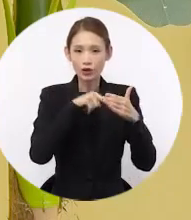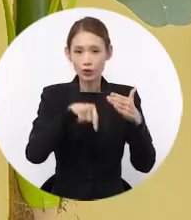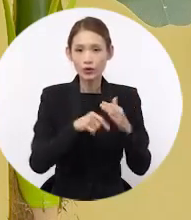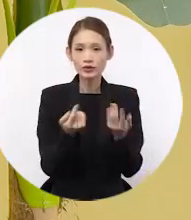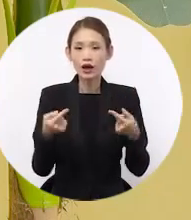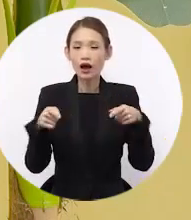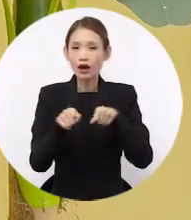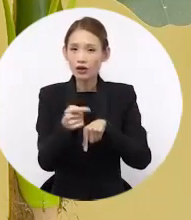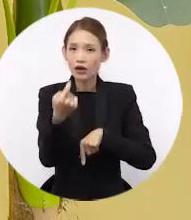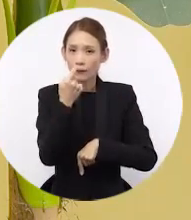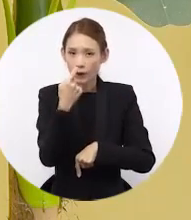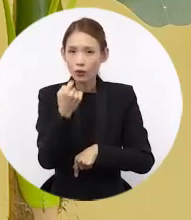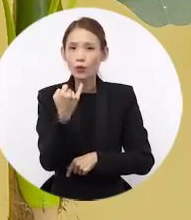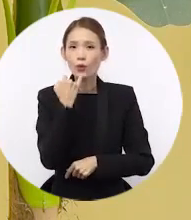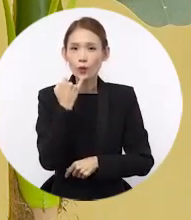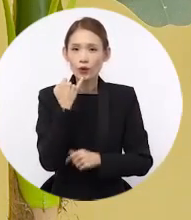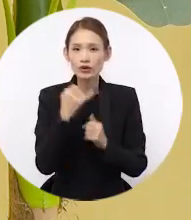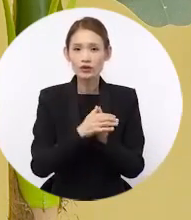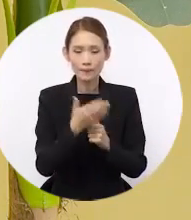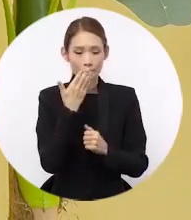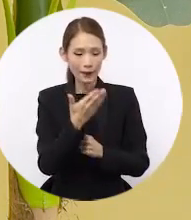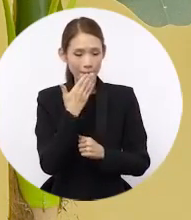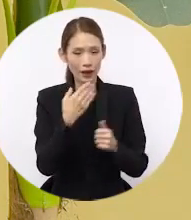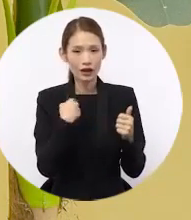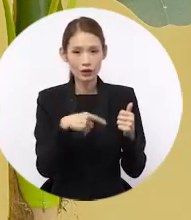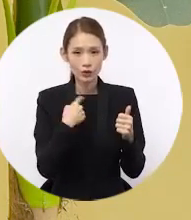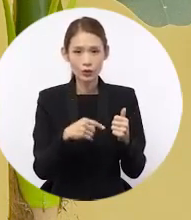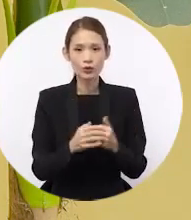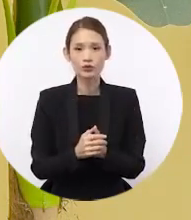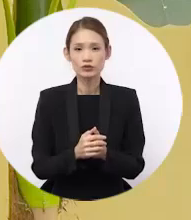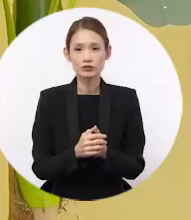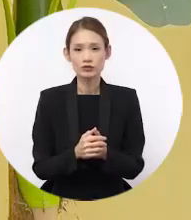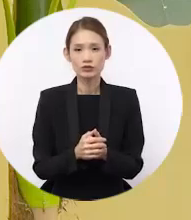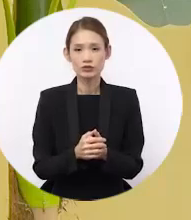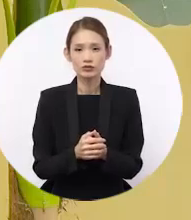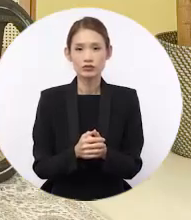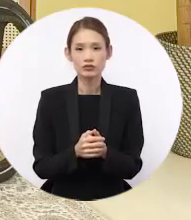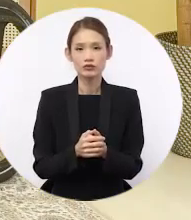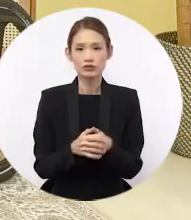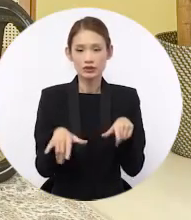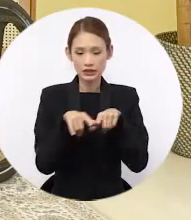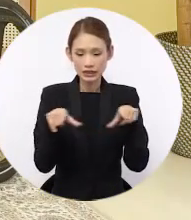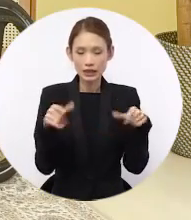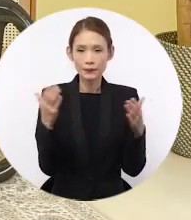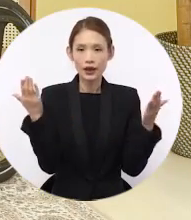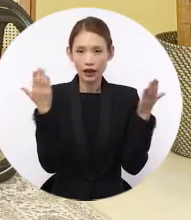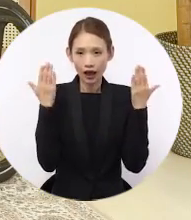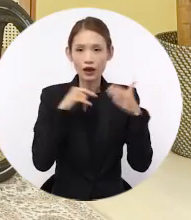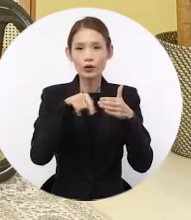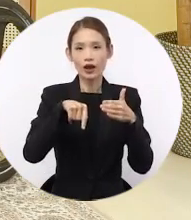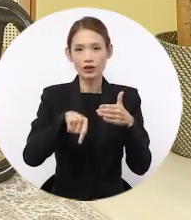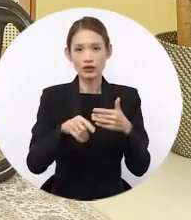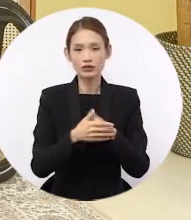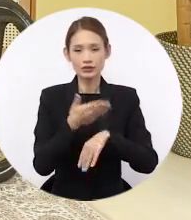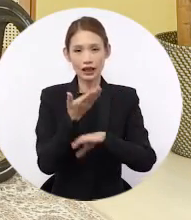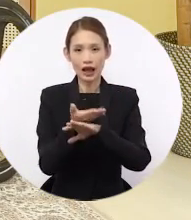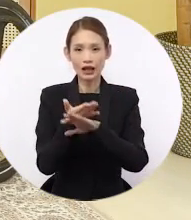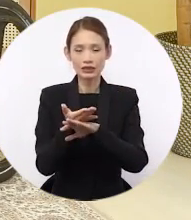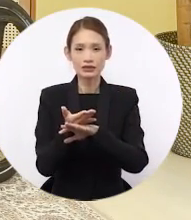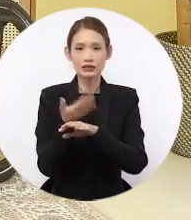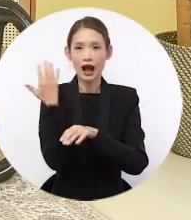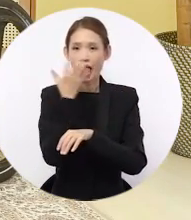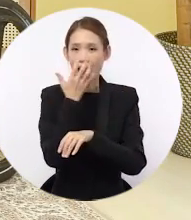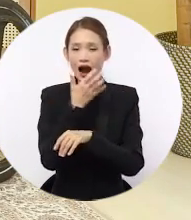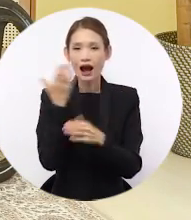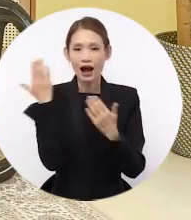학교에서 함께 배워도 사실은 가능한 교육들이 아닌가 하는 생각이 들고요. 그러니까 일반 학교에서 다른